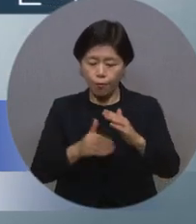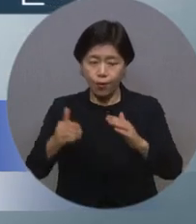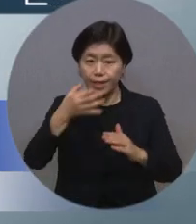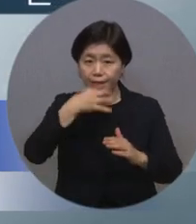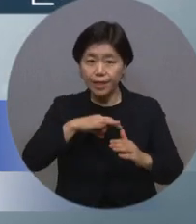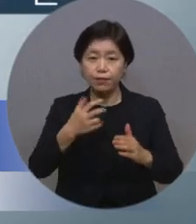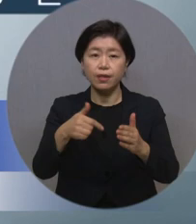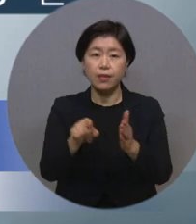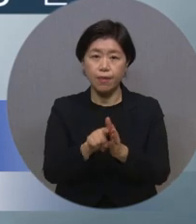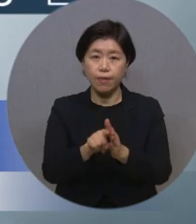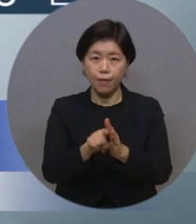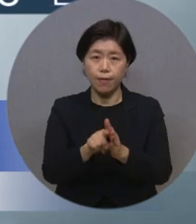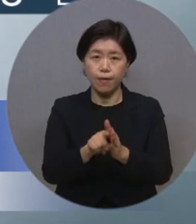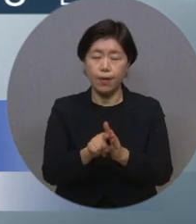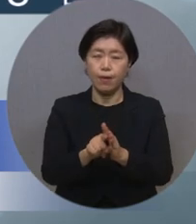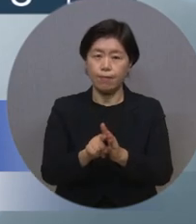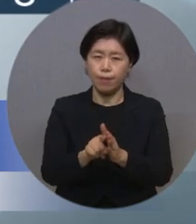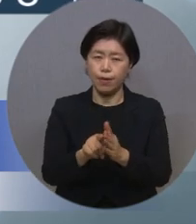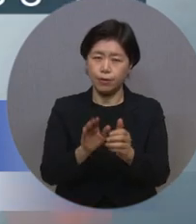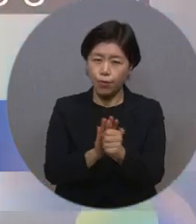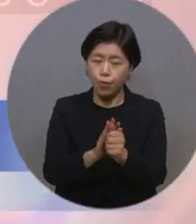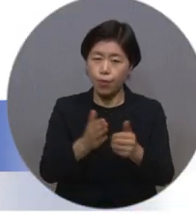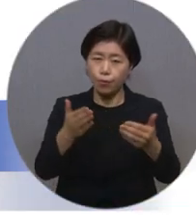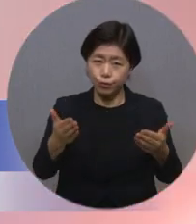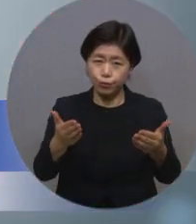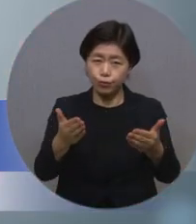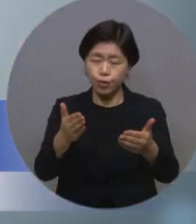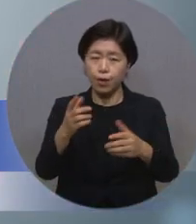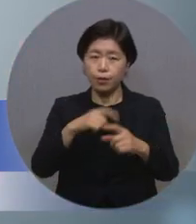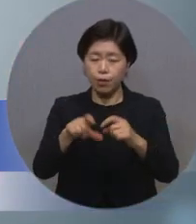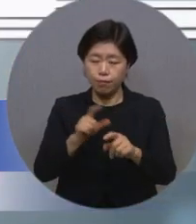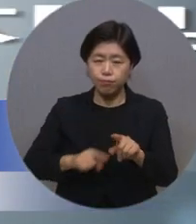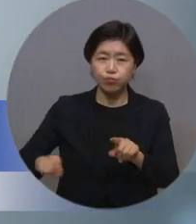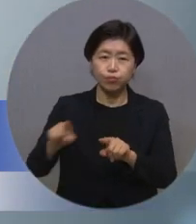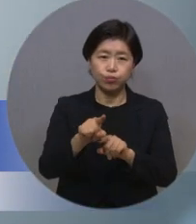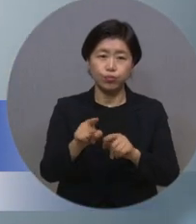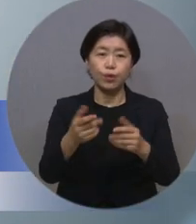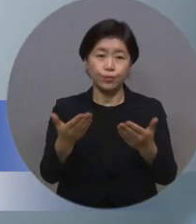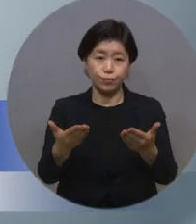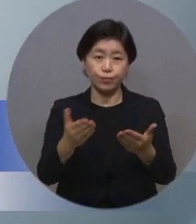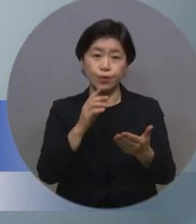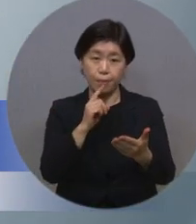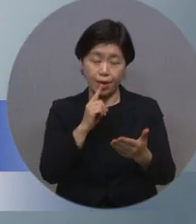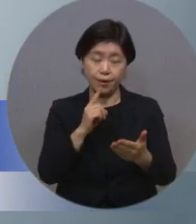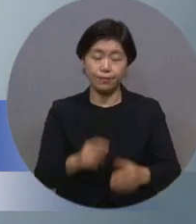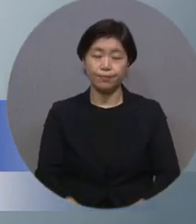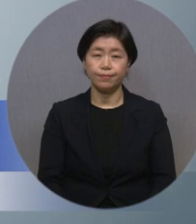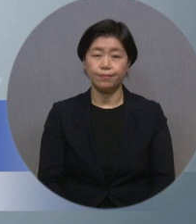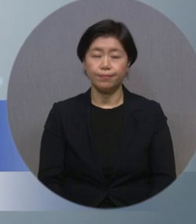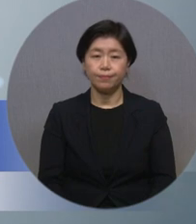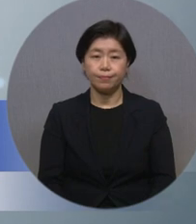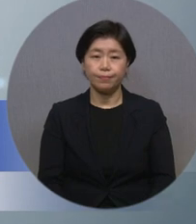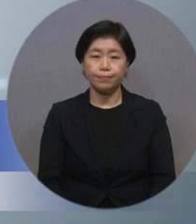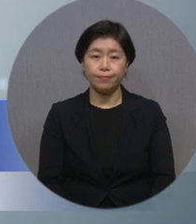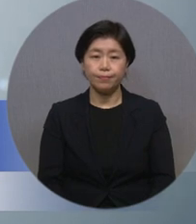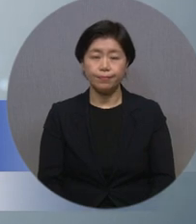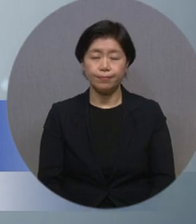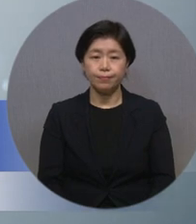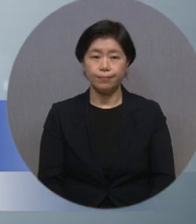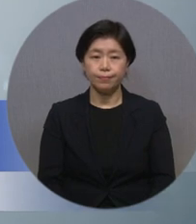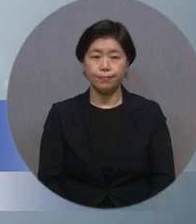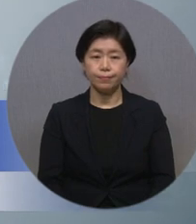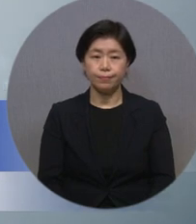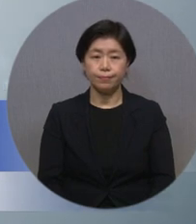현장에 함께 하겠다며이 복지발전의 앞장서고 변화를 이끄는 역할에도 선도적으로 나서겠다고